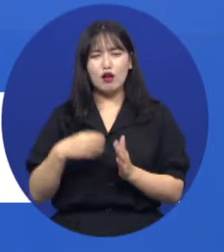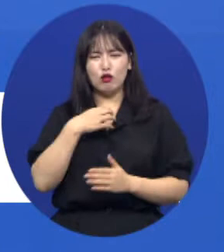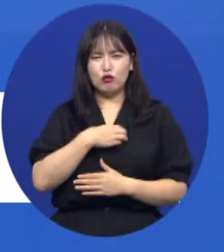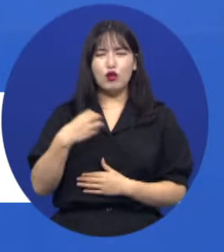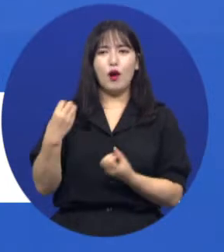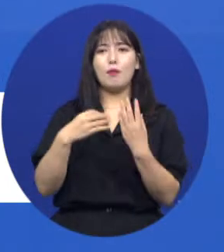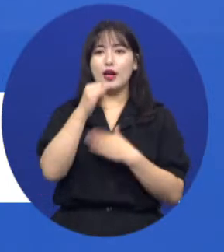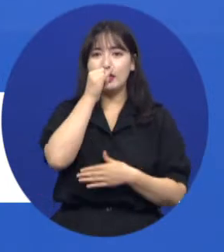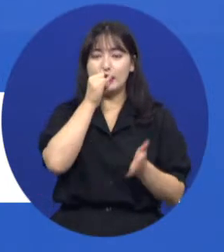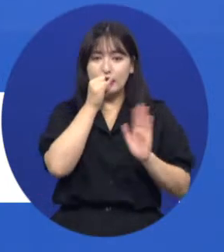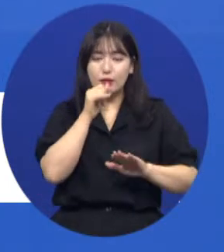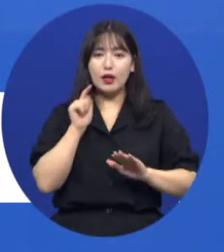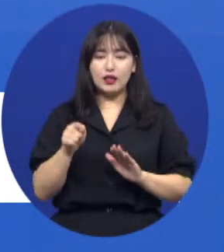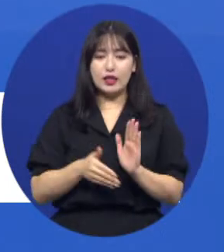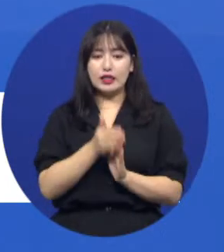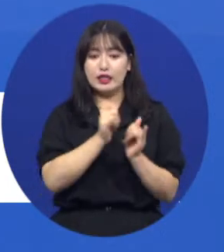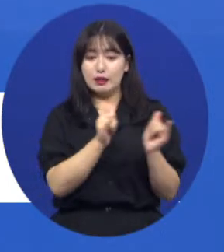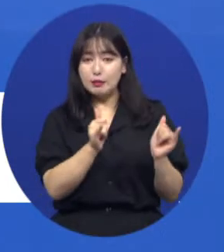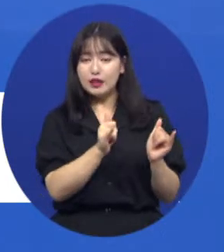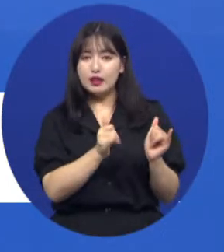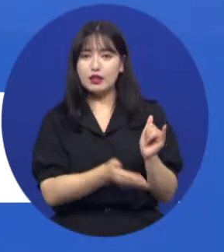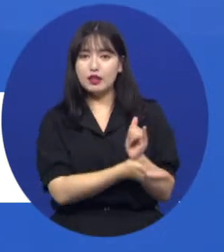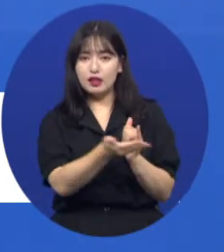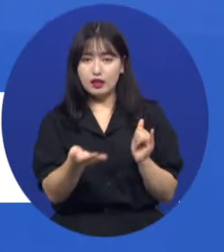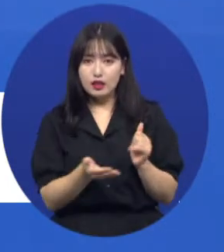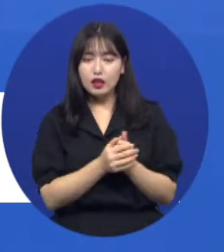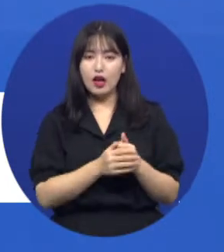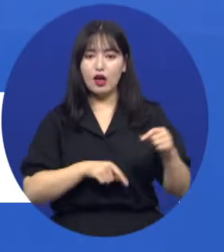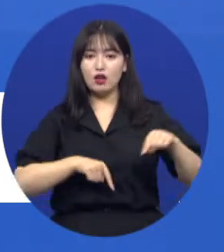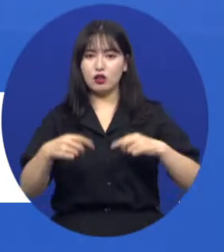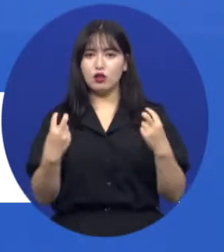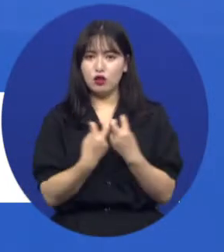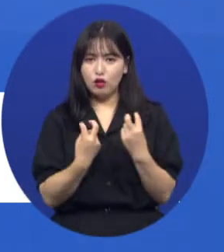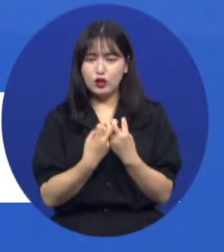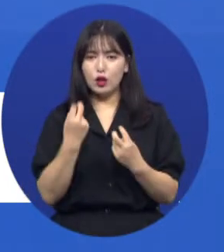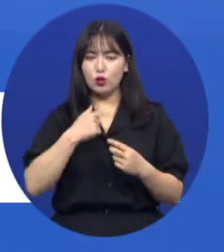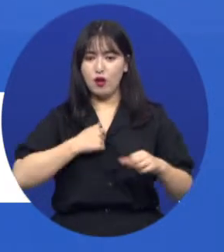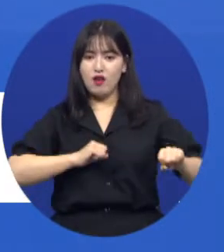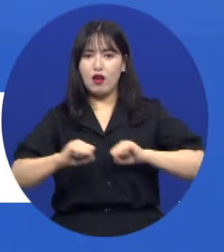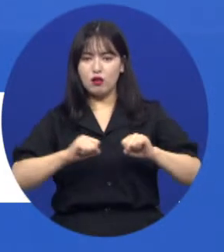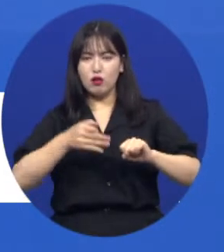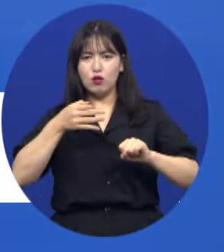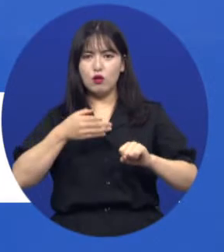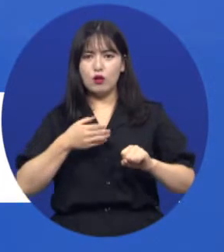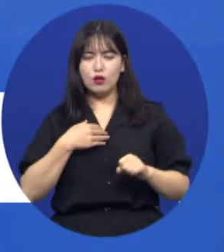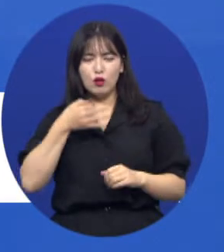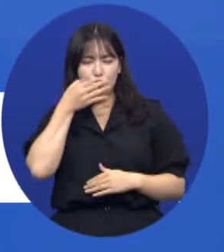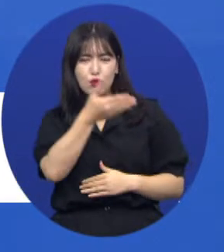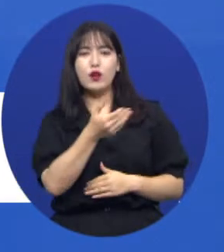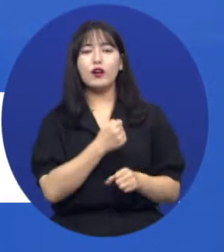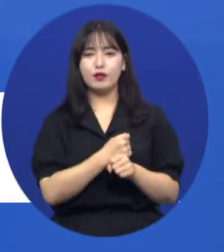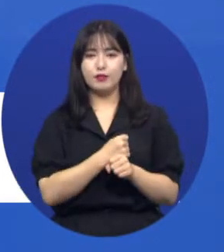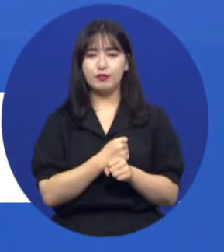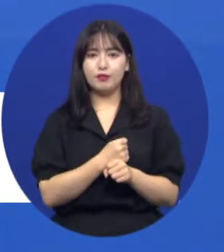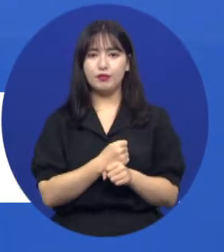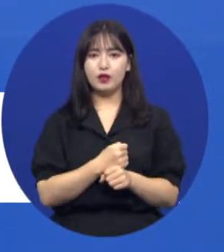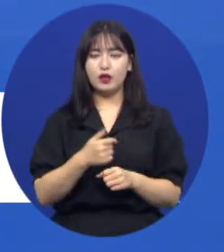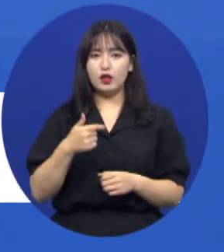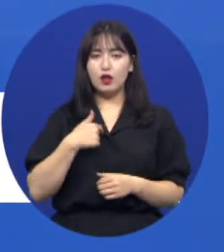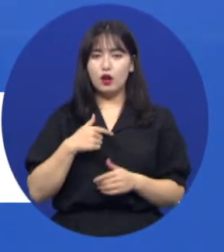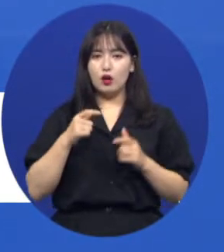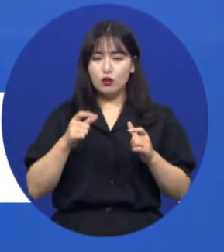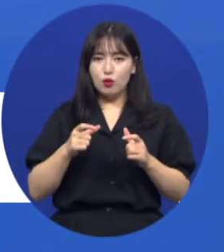있지만 그런 게 시민들께 그 정책으로 행동으로 이제 보답이 될 수 있도록 도정을 시장이 잘